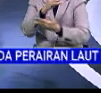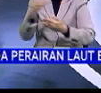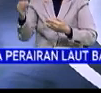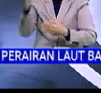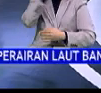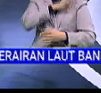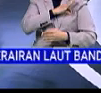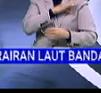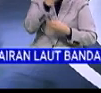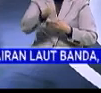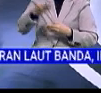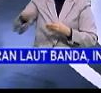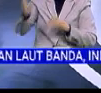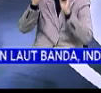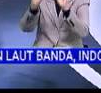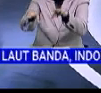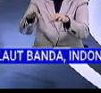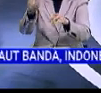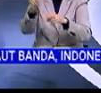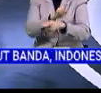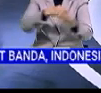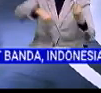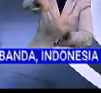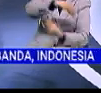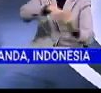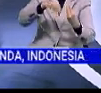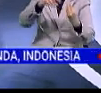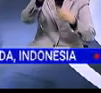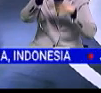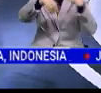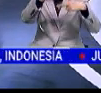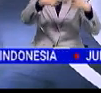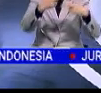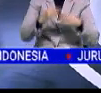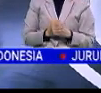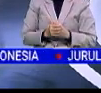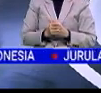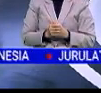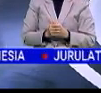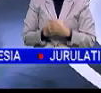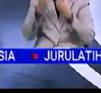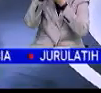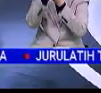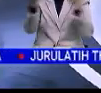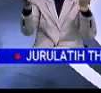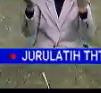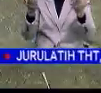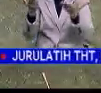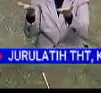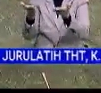memanfaatkan bahan buangan. Wartawan Sazwani Samsu ada laporannya.